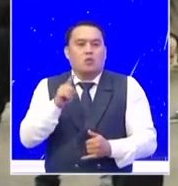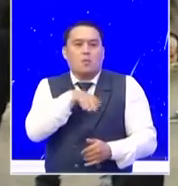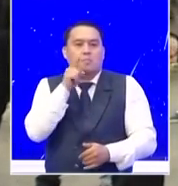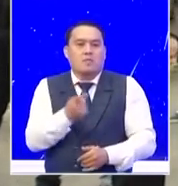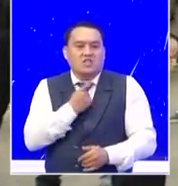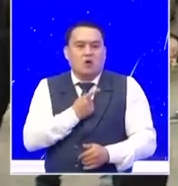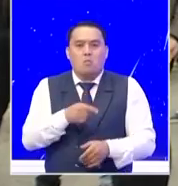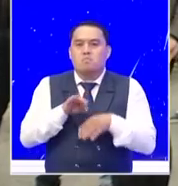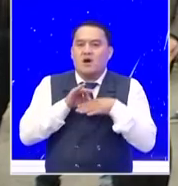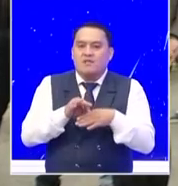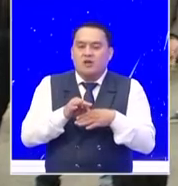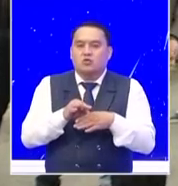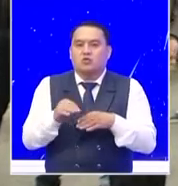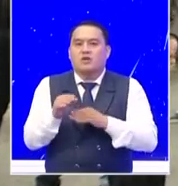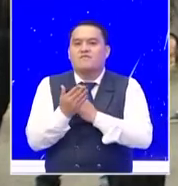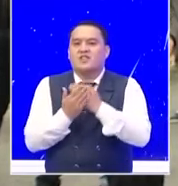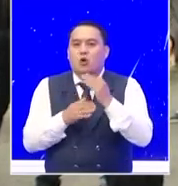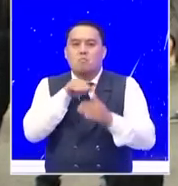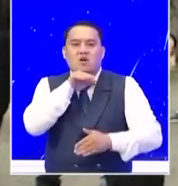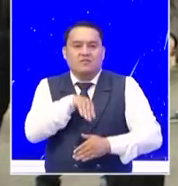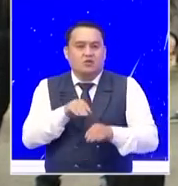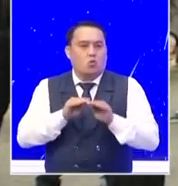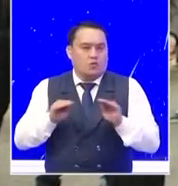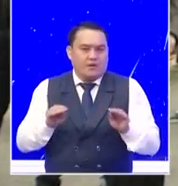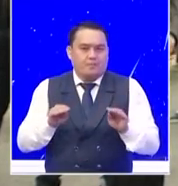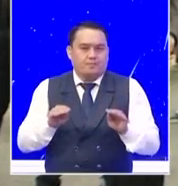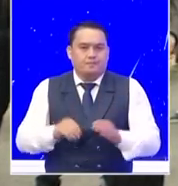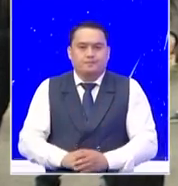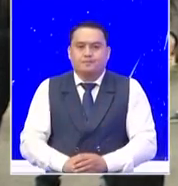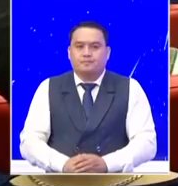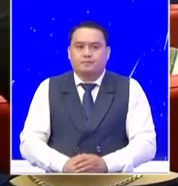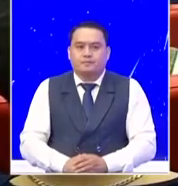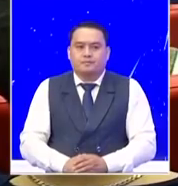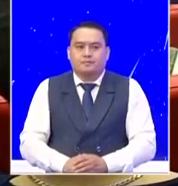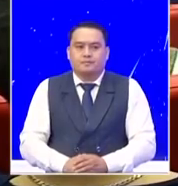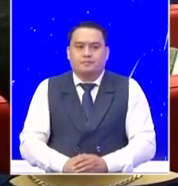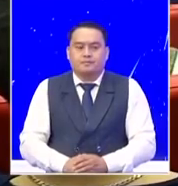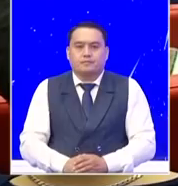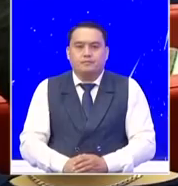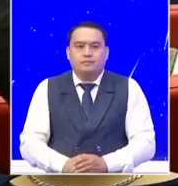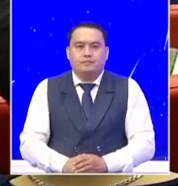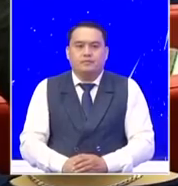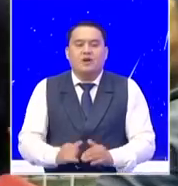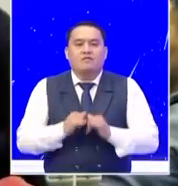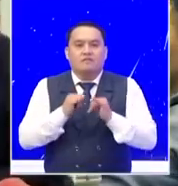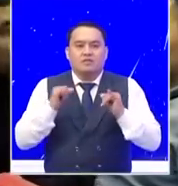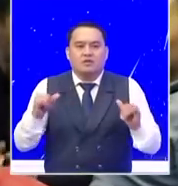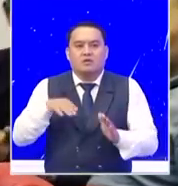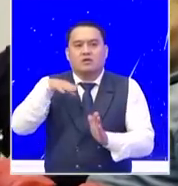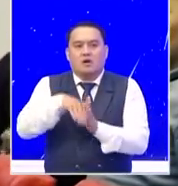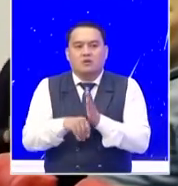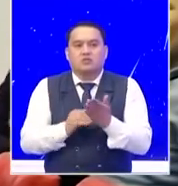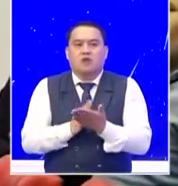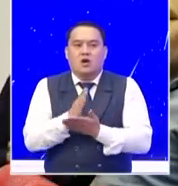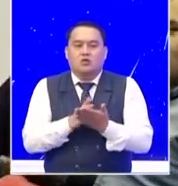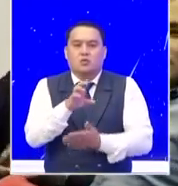мастерство помогало провести передачу на высоком профессиональном уровне. За вклад в развитие казахстанской журналистики заслуги